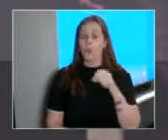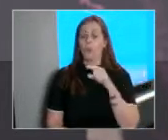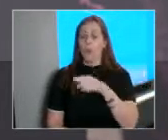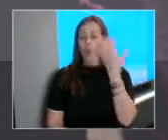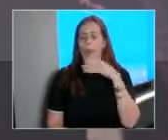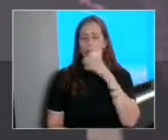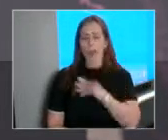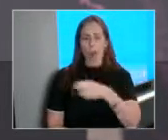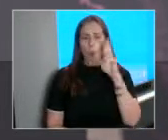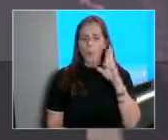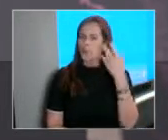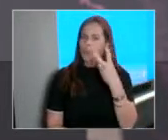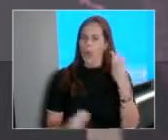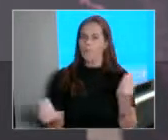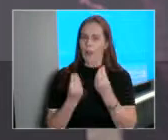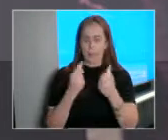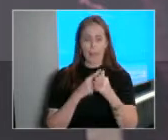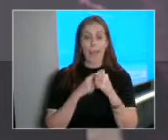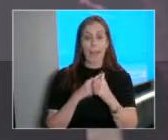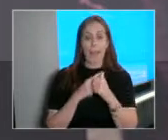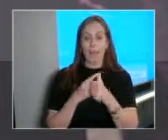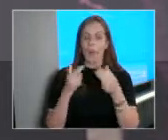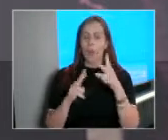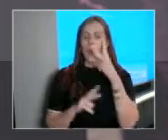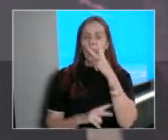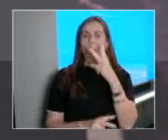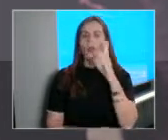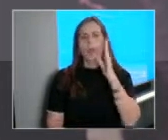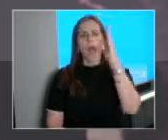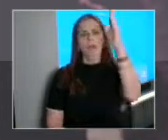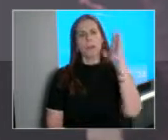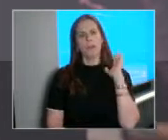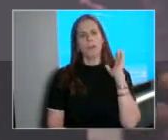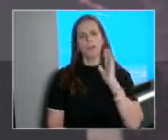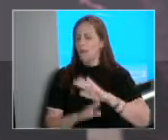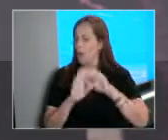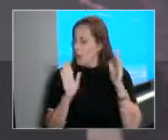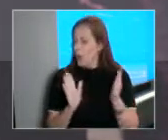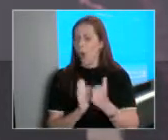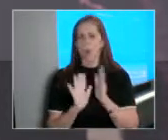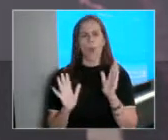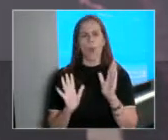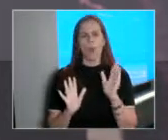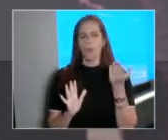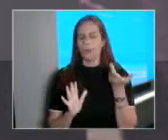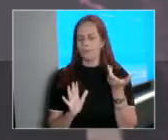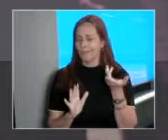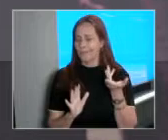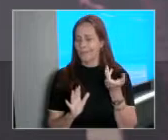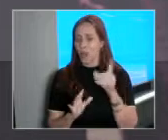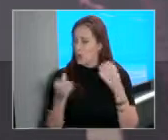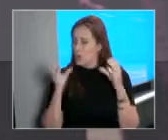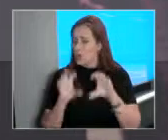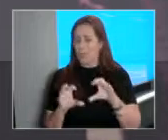היה, היו לו שני דברים מרכזיים. אחד, זה יכול להסתכל רחוק קדימה. אתה יודע, לקחת חבר'ה שנמצאים, הוא